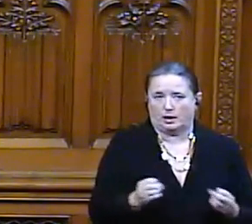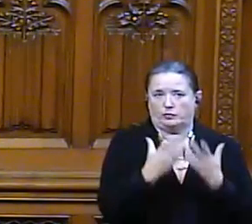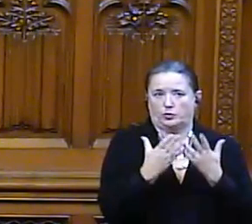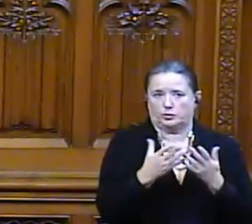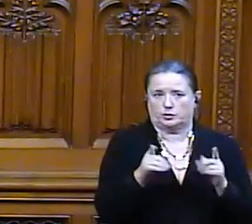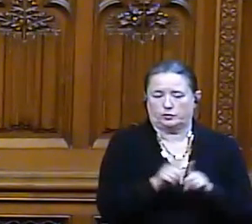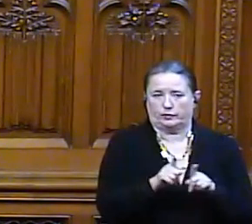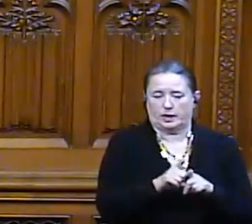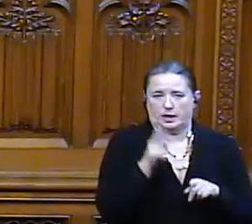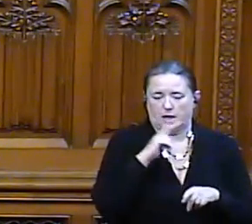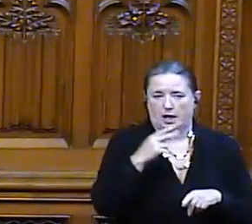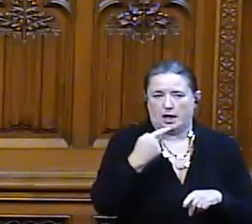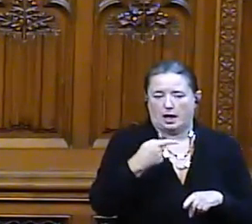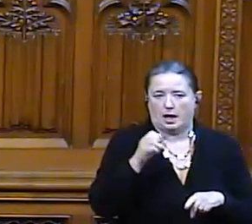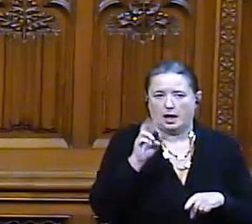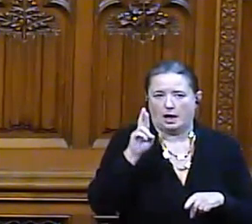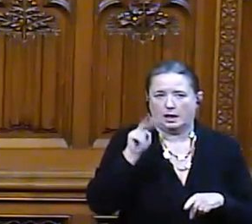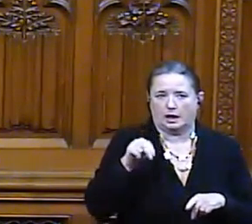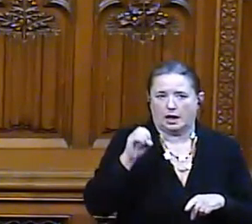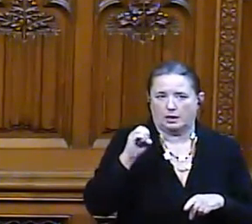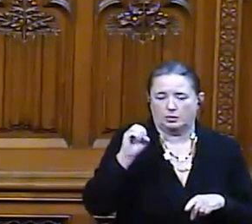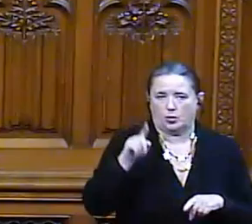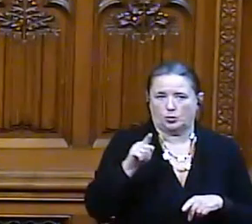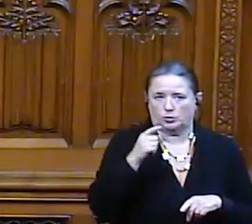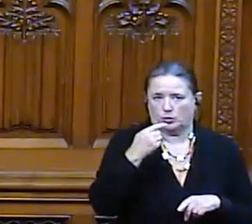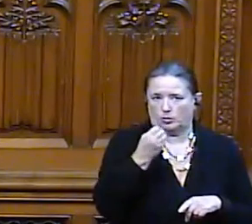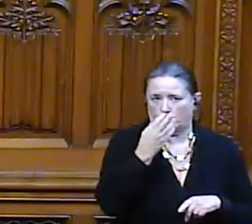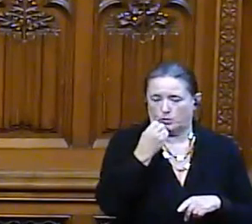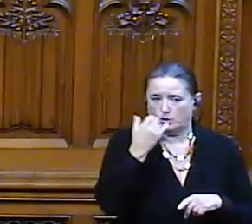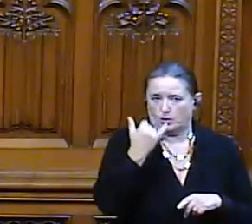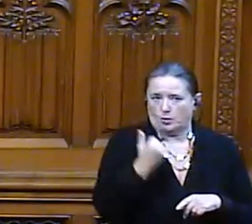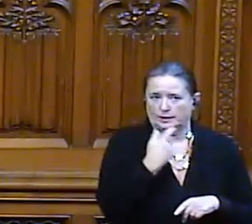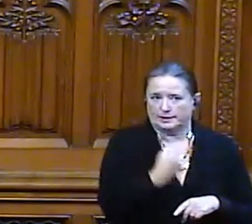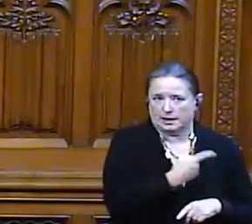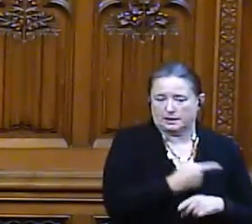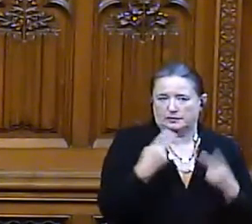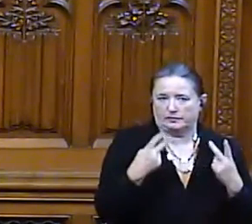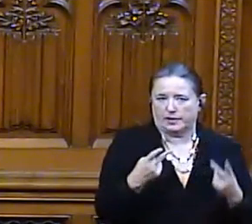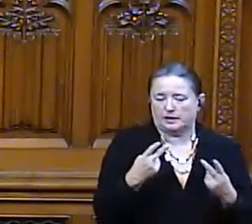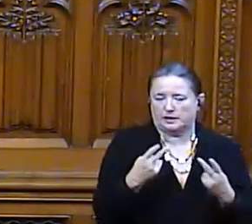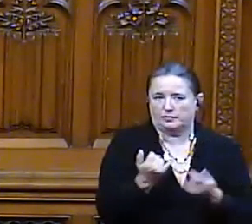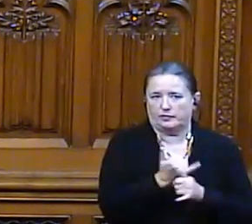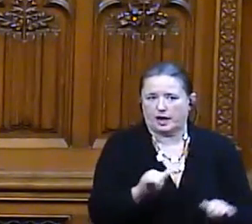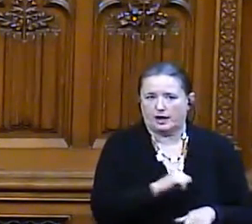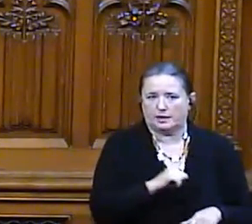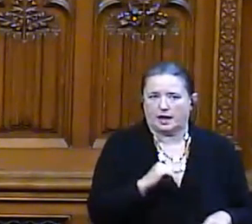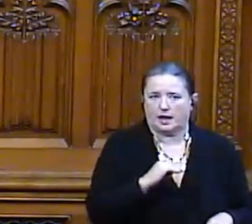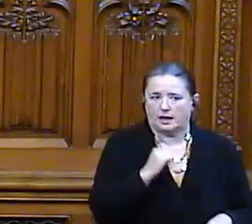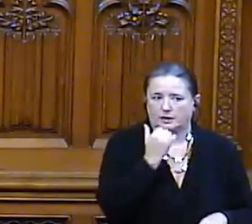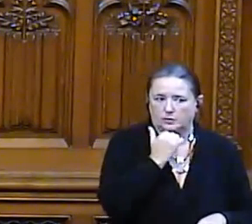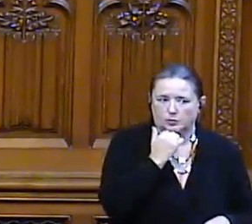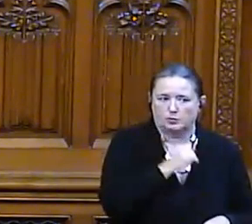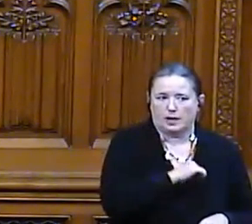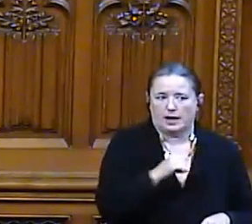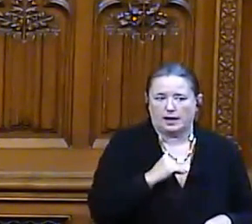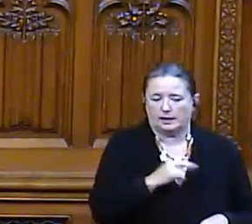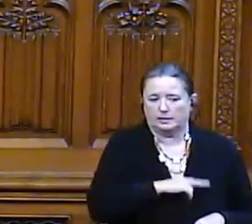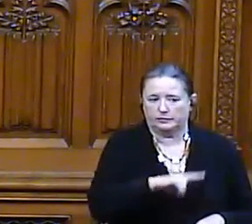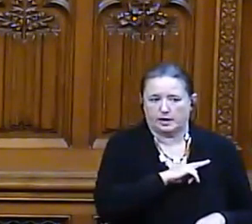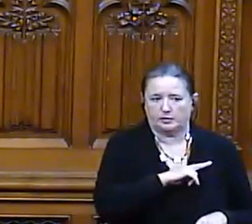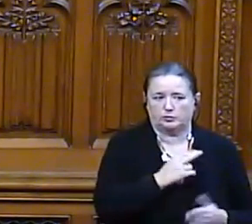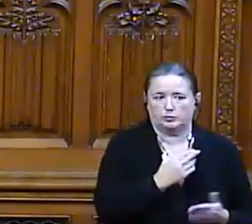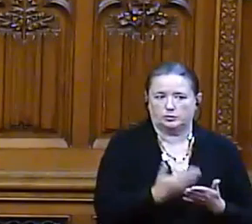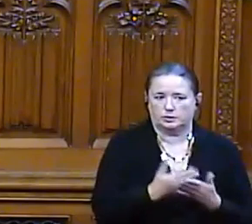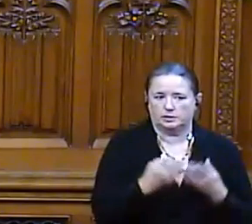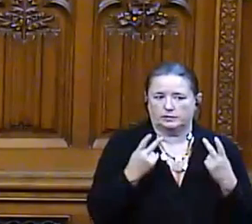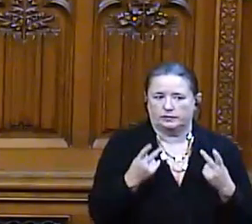Gernot Blümel heute angesprochen hat, die Werte wie Freiheit, Eigentum und Eigenverantwortung, die brauchen